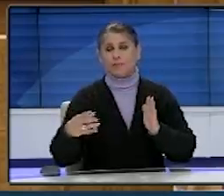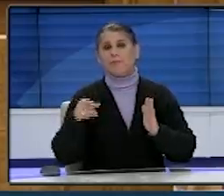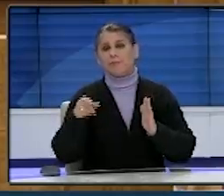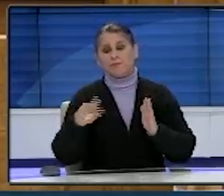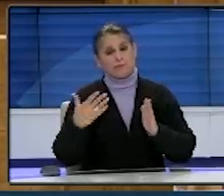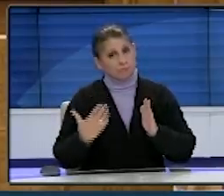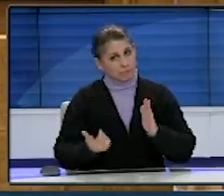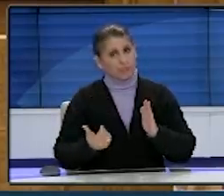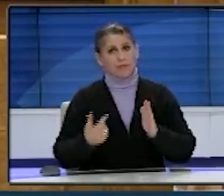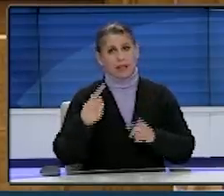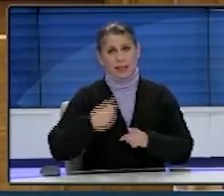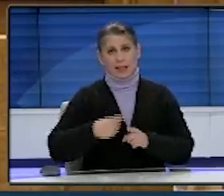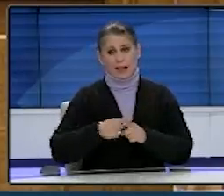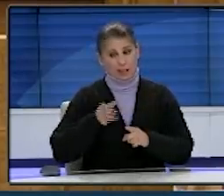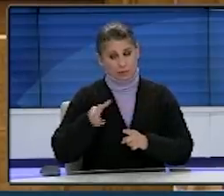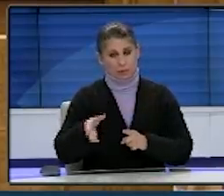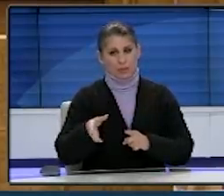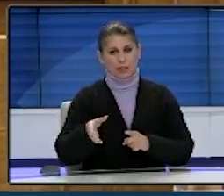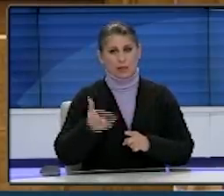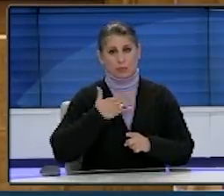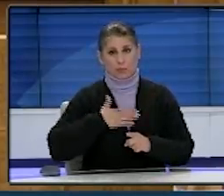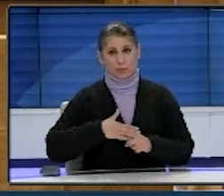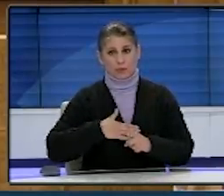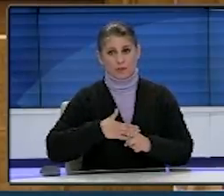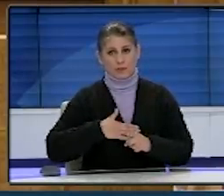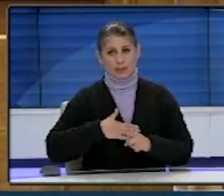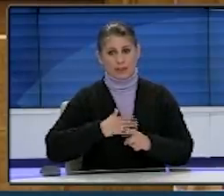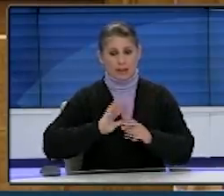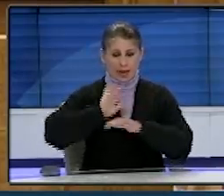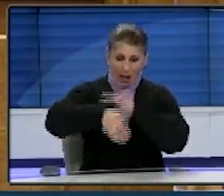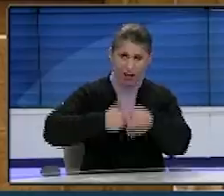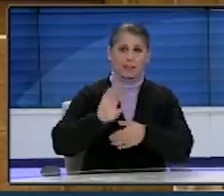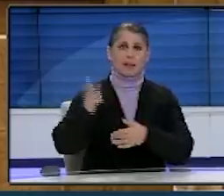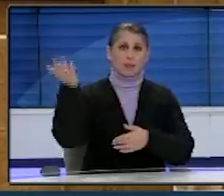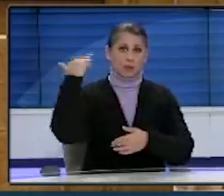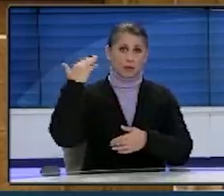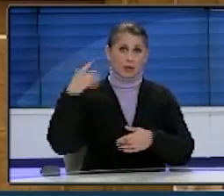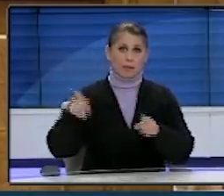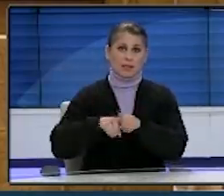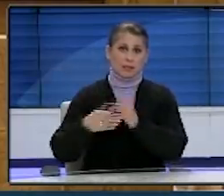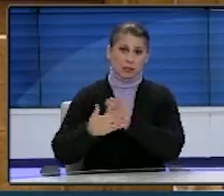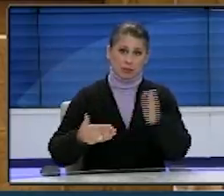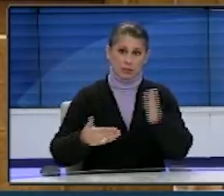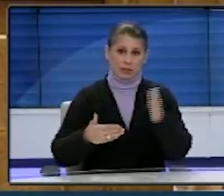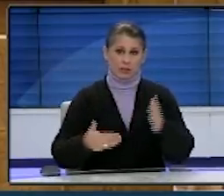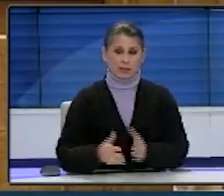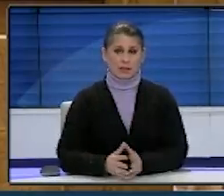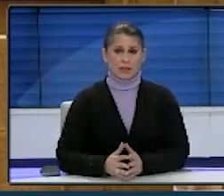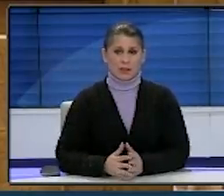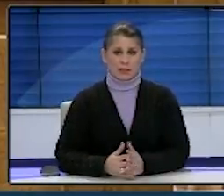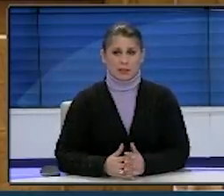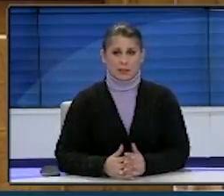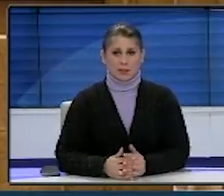οποία πήρε μέρος και η Ελλάδα, που ήθελε να τους ανατρέψει τότε, μαζί με όλη τη Δύση.